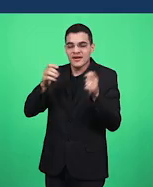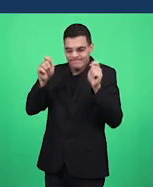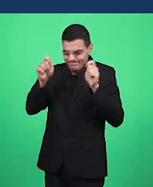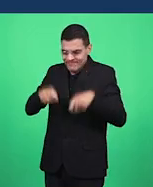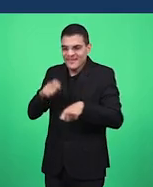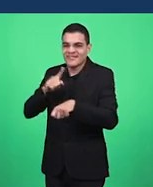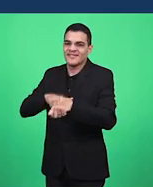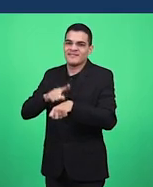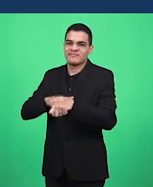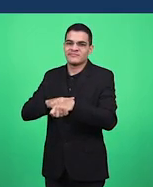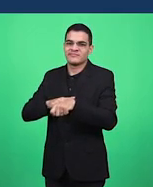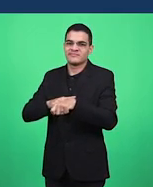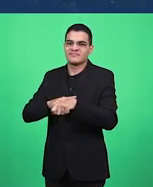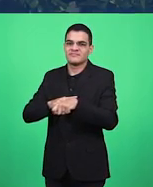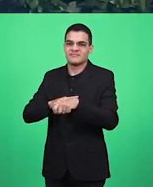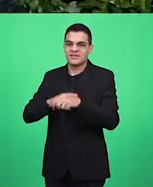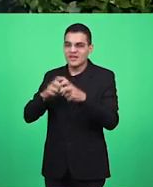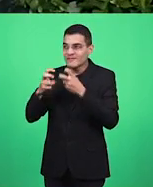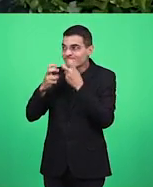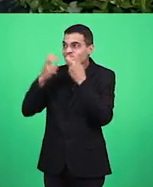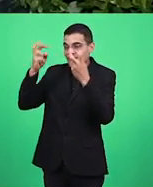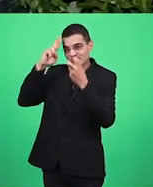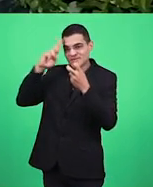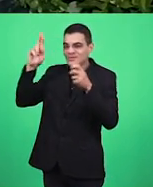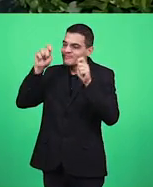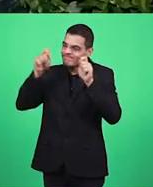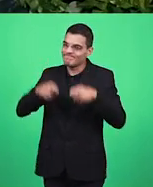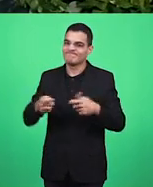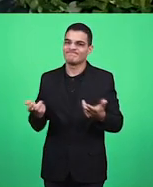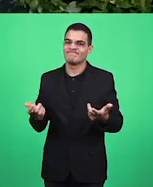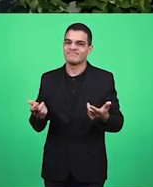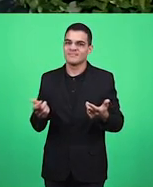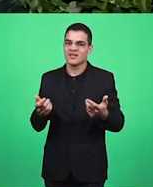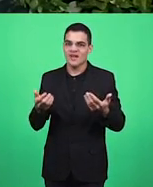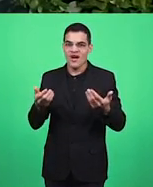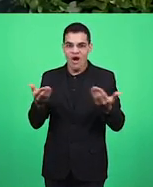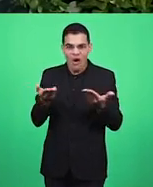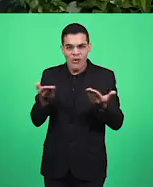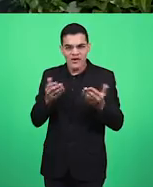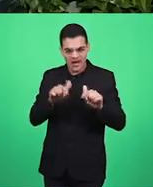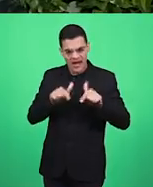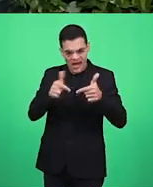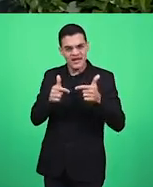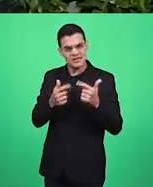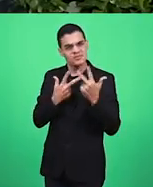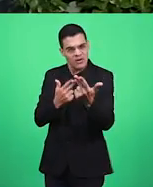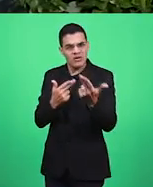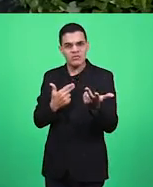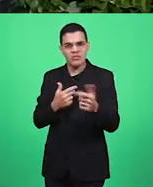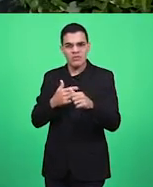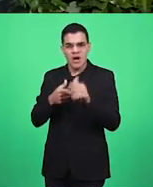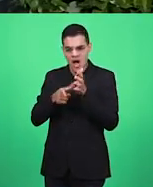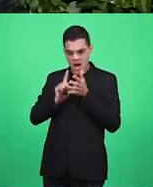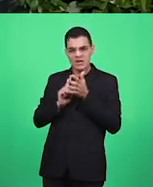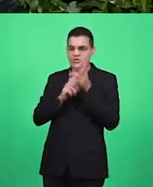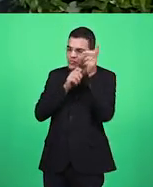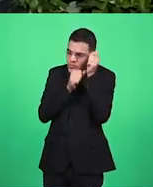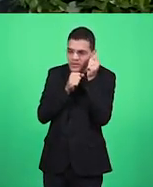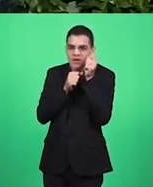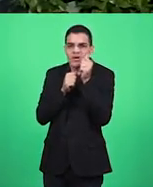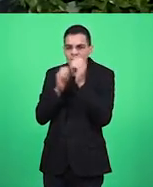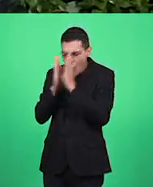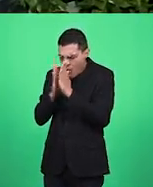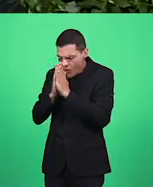Призывайте Его, пока Он близко. Ищи Господа сегодня же. Прежде чем ты